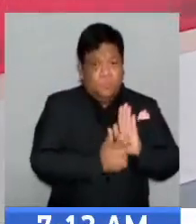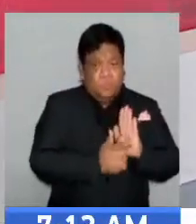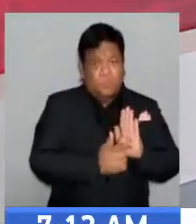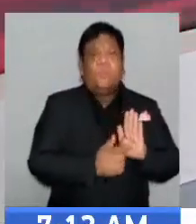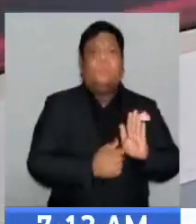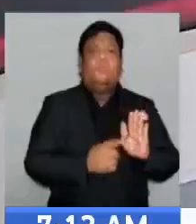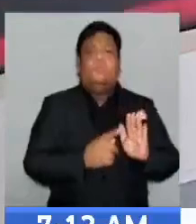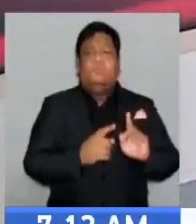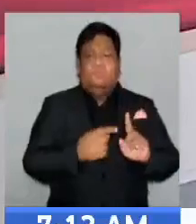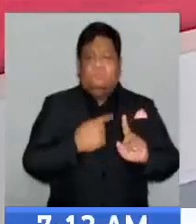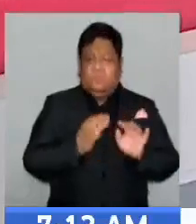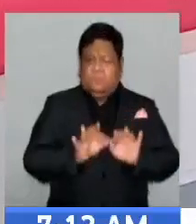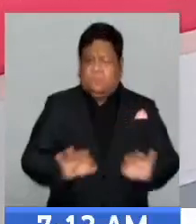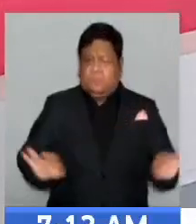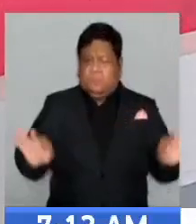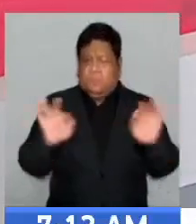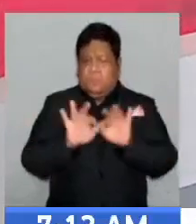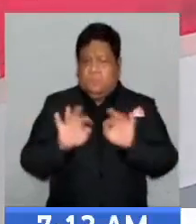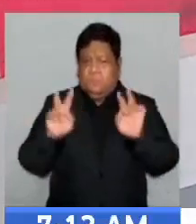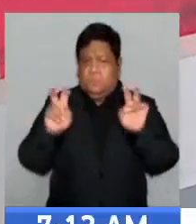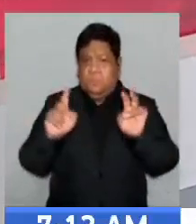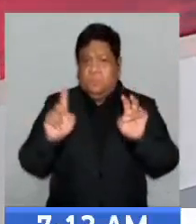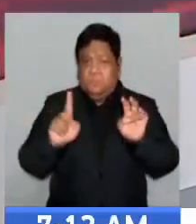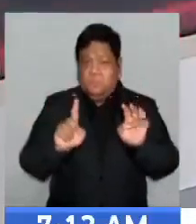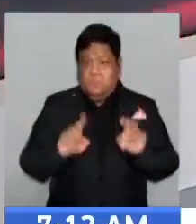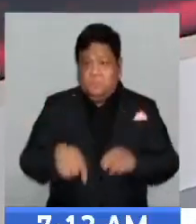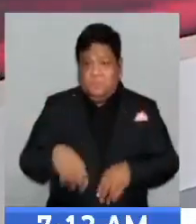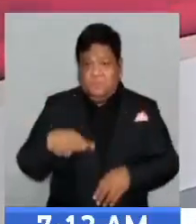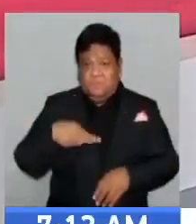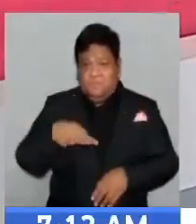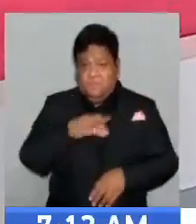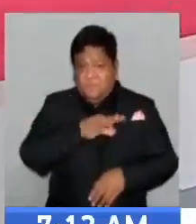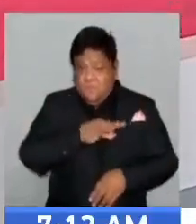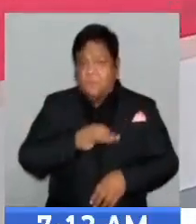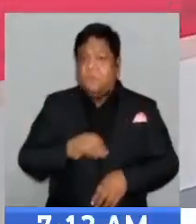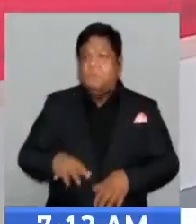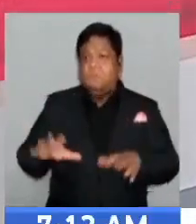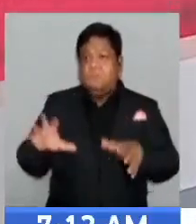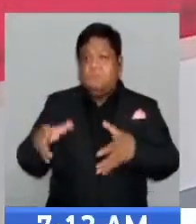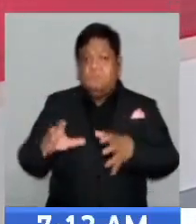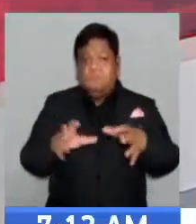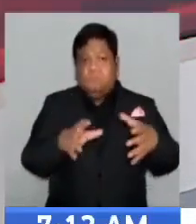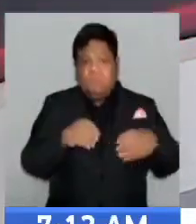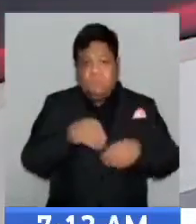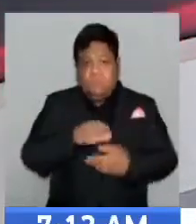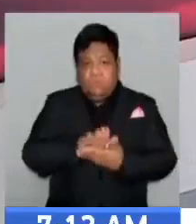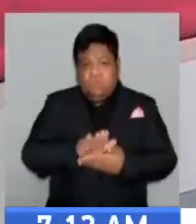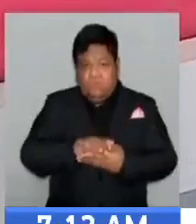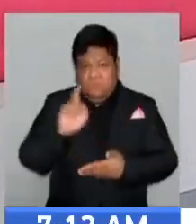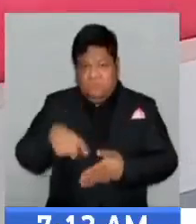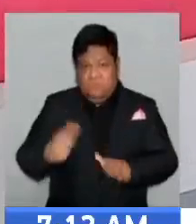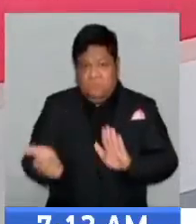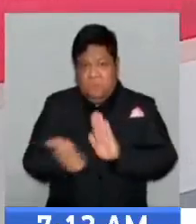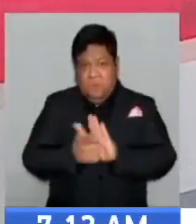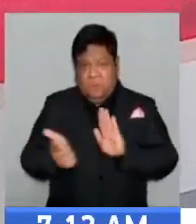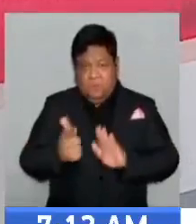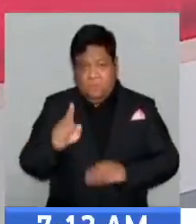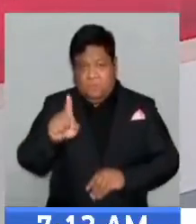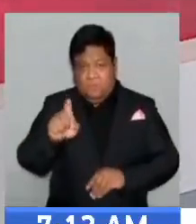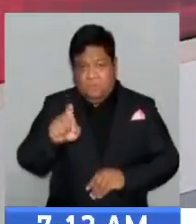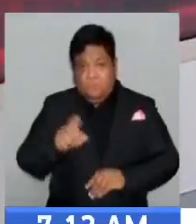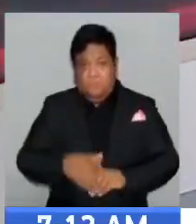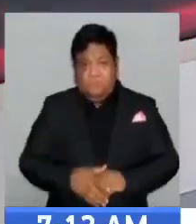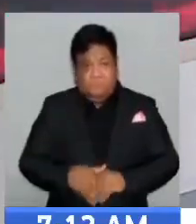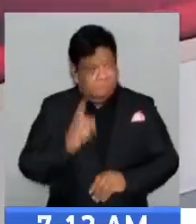bang ipagbawal ang mga fraternity at sorority sa mga eskwelahan para matiyak na wala ng hazing? Yan yung expected natin